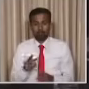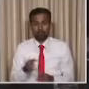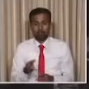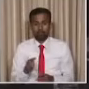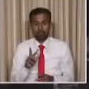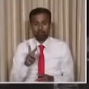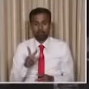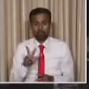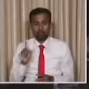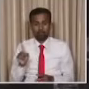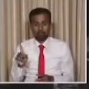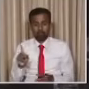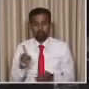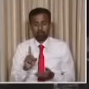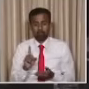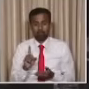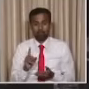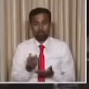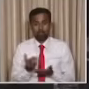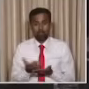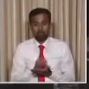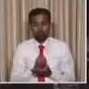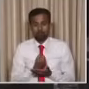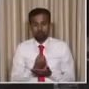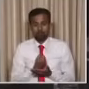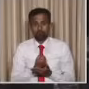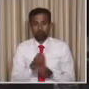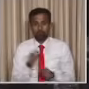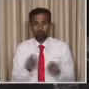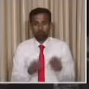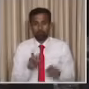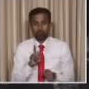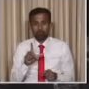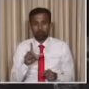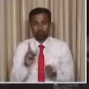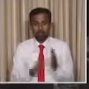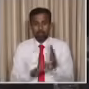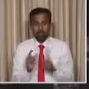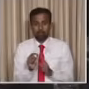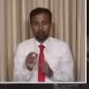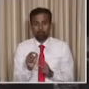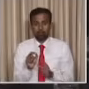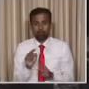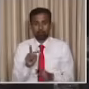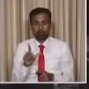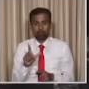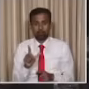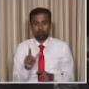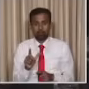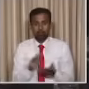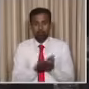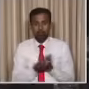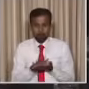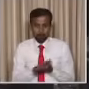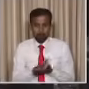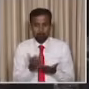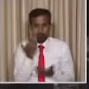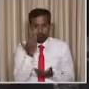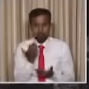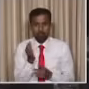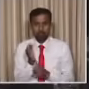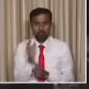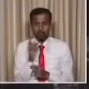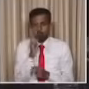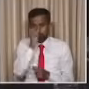1,164,381ක්ම වෙන් කළා 81ක් වෙන් කළා තියෙන්නේ 27 දිනකට කැබිනට් අමාත්‍යංශ. ඉතින් මේක තමයි තත්ත්වය. ඉතින් හරි පැහැදිලි